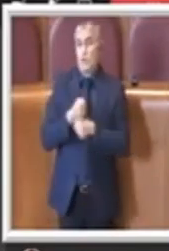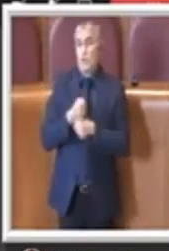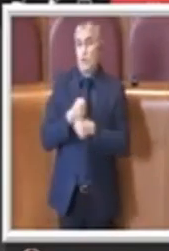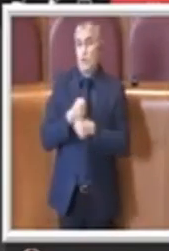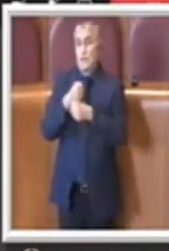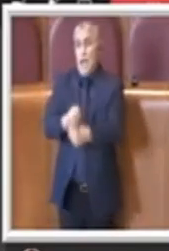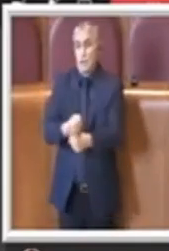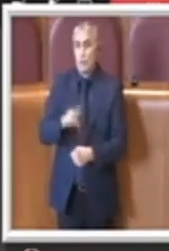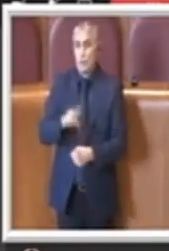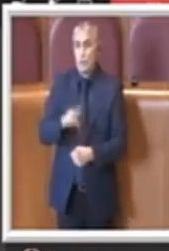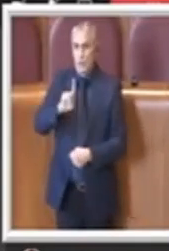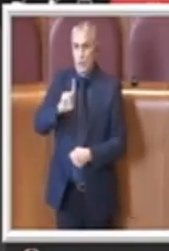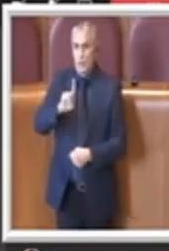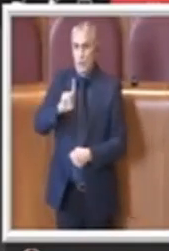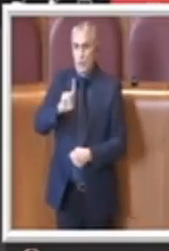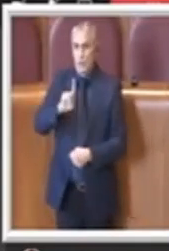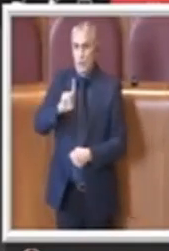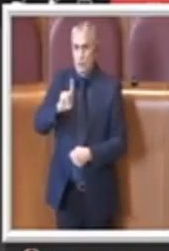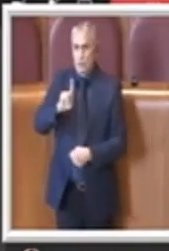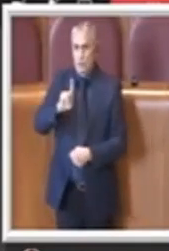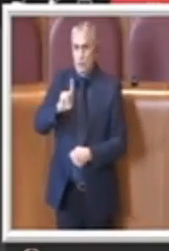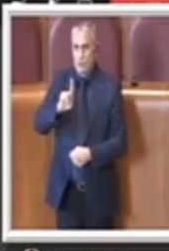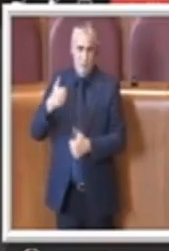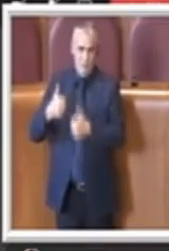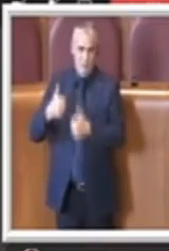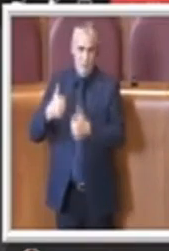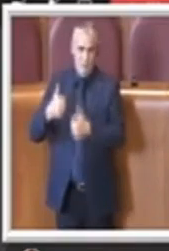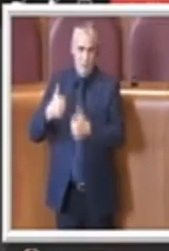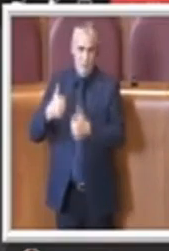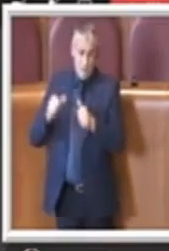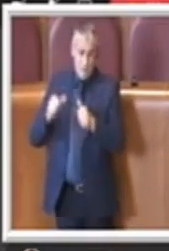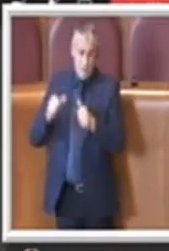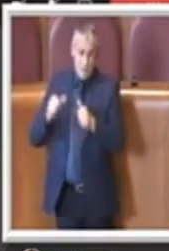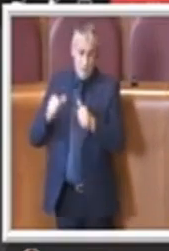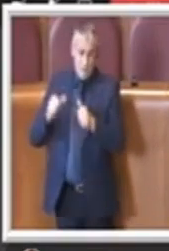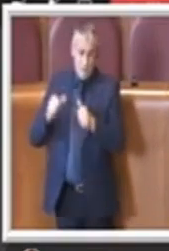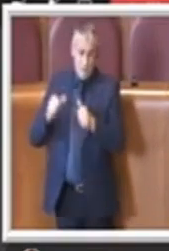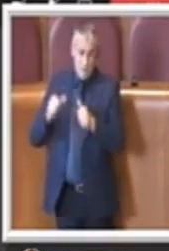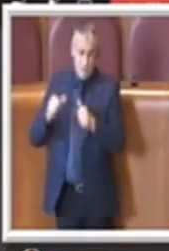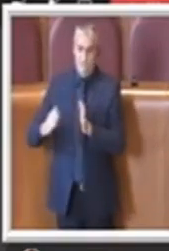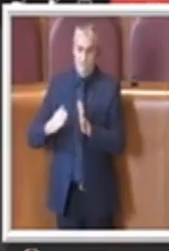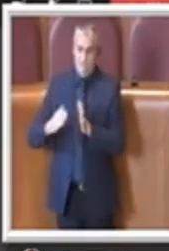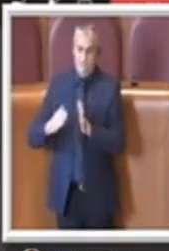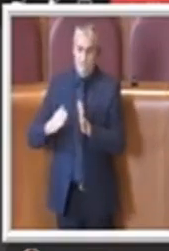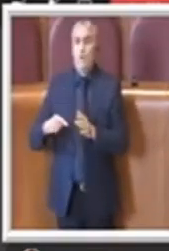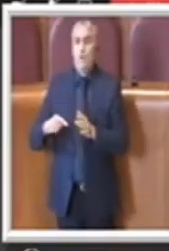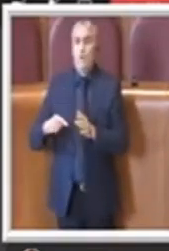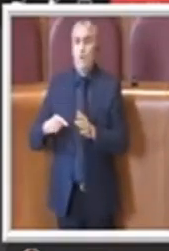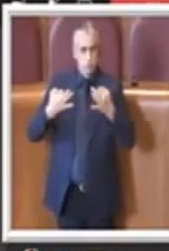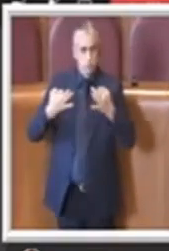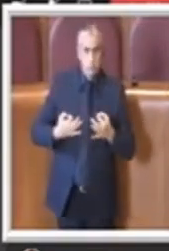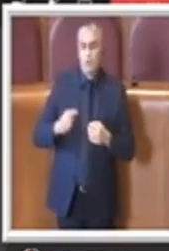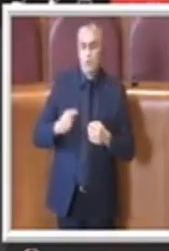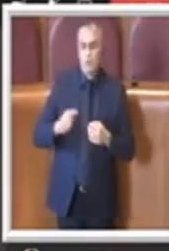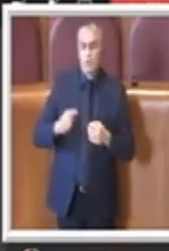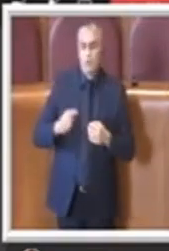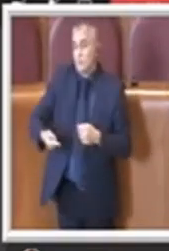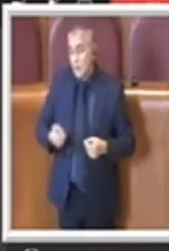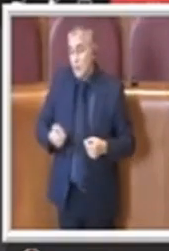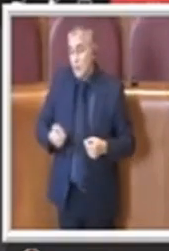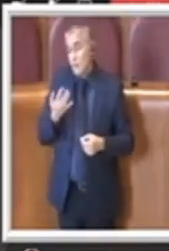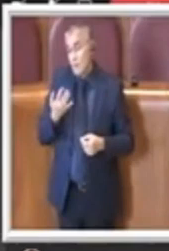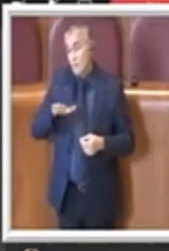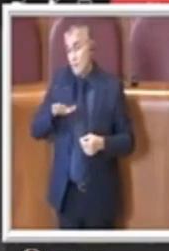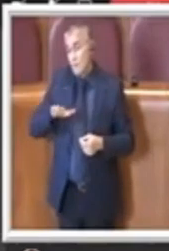gara sarà nel 2021 ci vorrà del tempo e poi ci sono i tempi di realizzazione dunque probabilmente